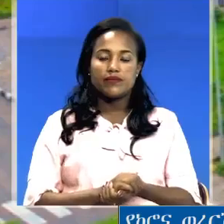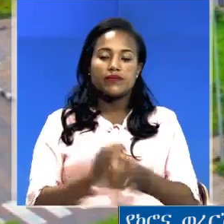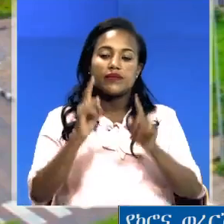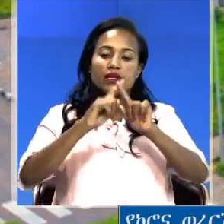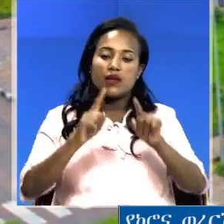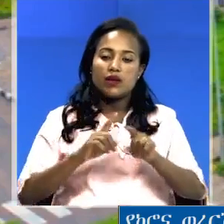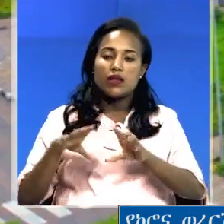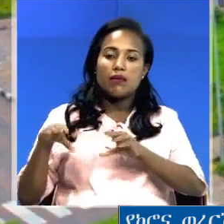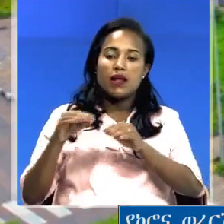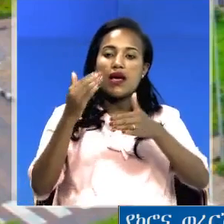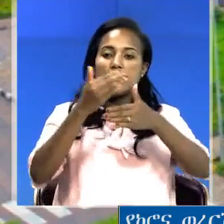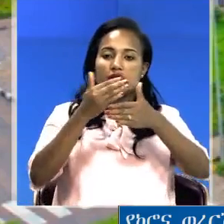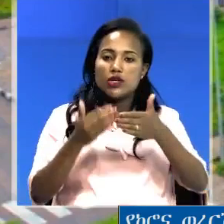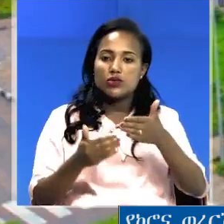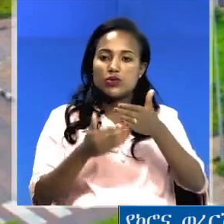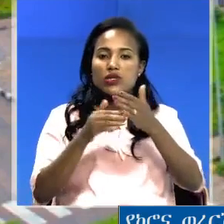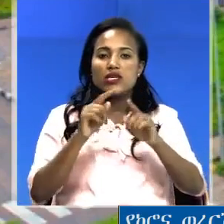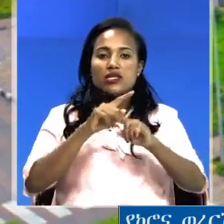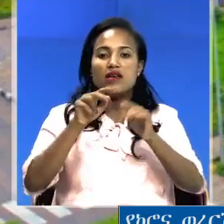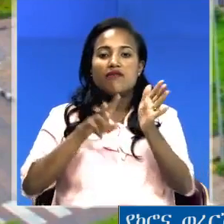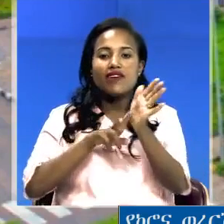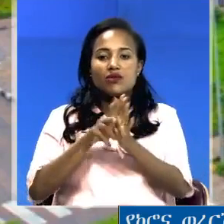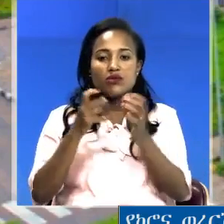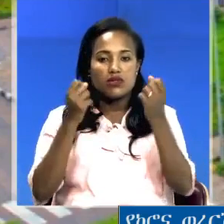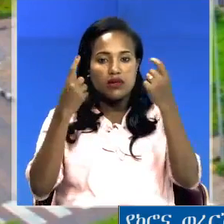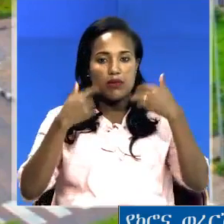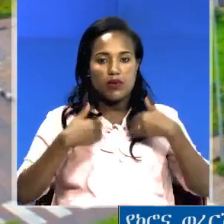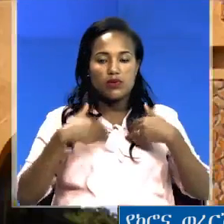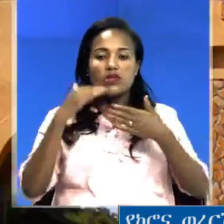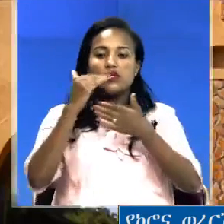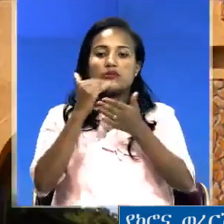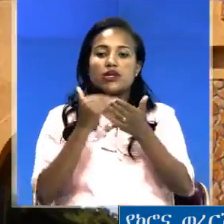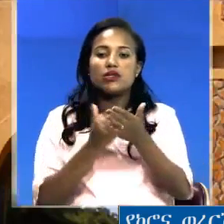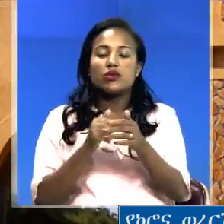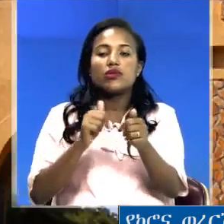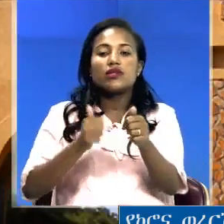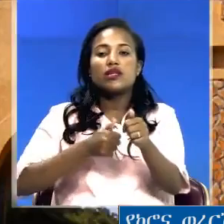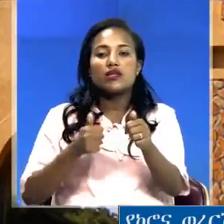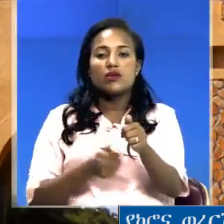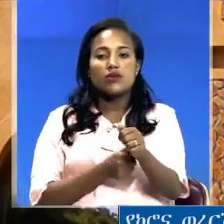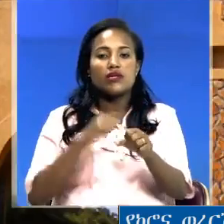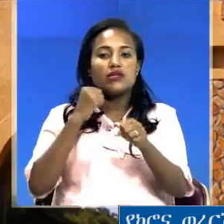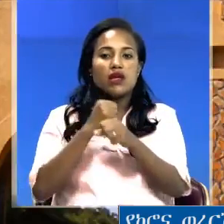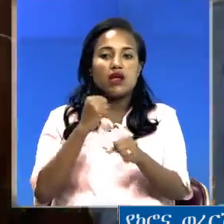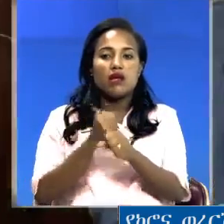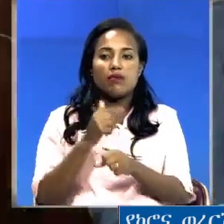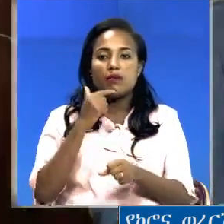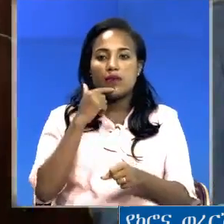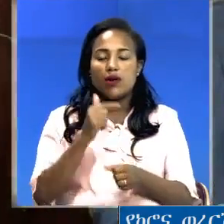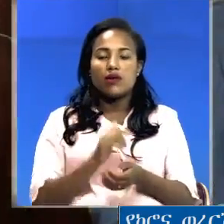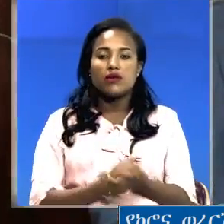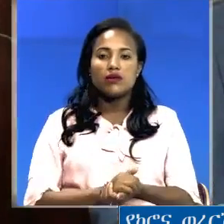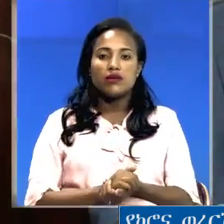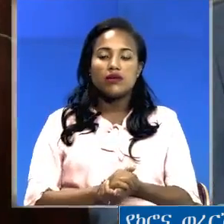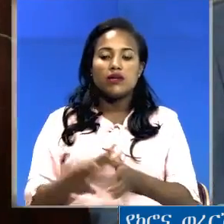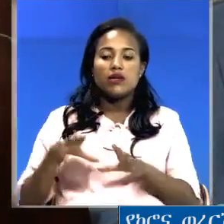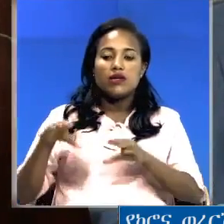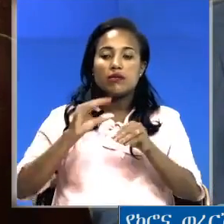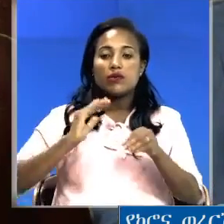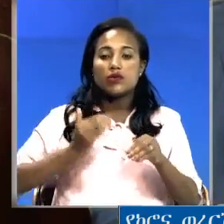የተማሪዎች አደረጃጀቶች ስለ ቫይረሱ ግንዛቤ ኑሯቸው ትምርታቸውን እንዲከታተሉም ይሰራል ብለዋል። ተማሪዎቻችን ሙሉ በሙሉ